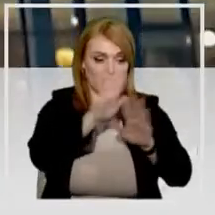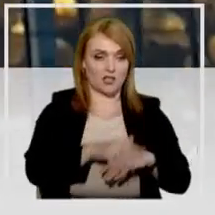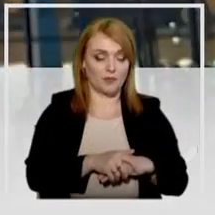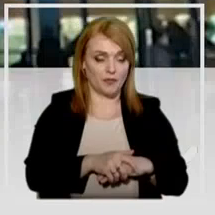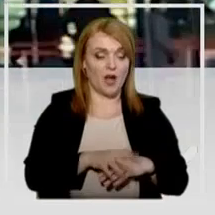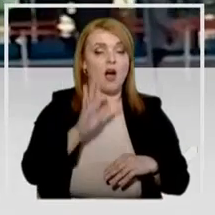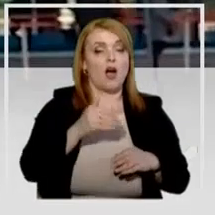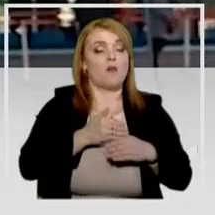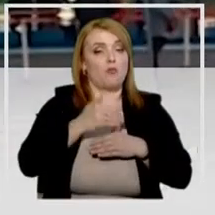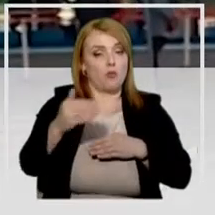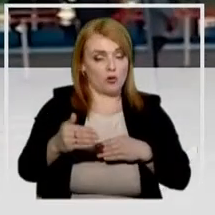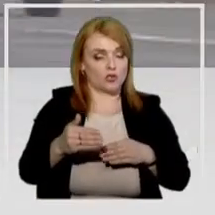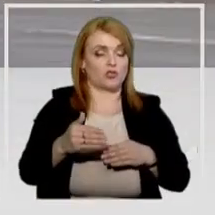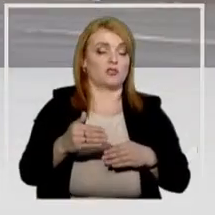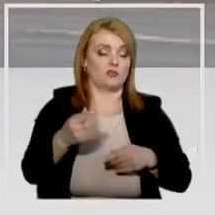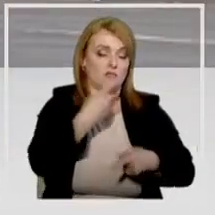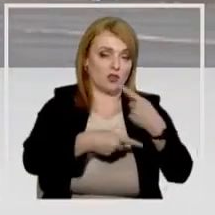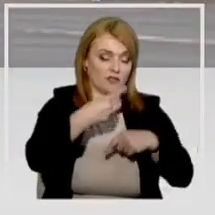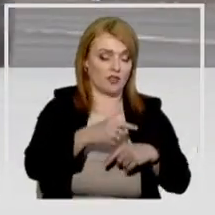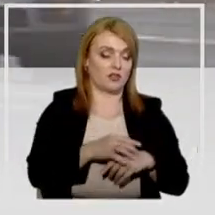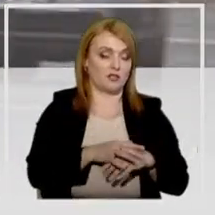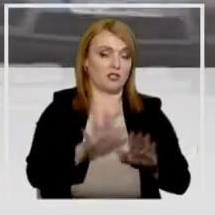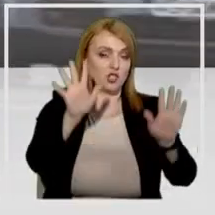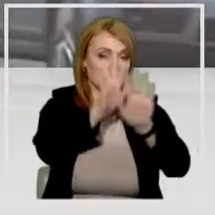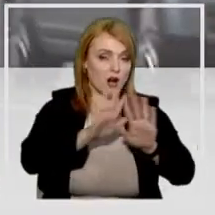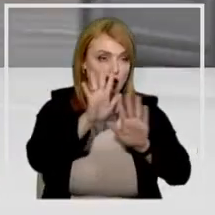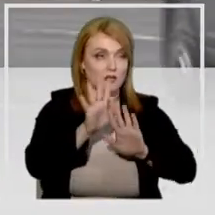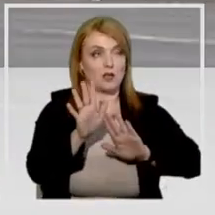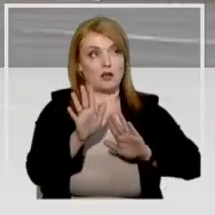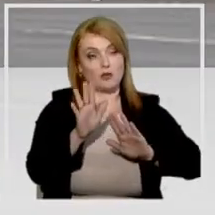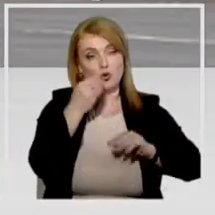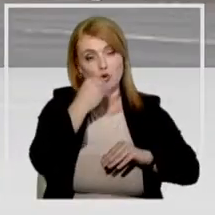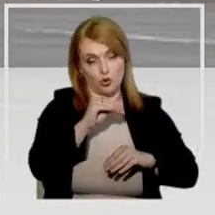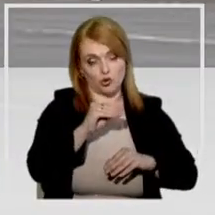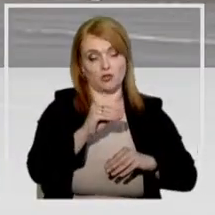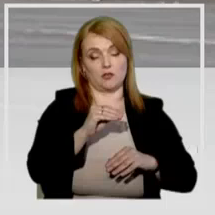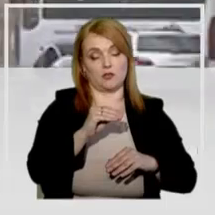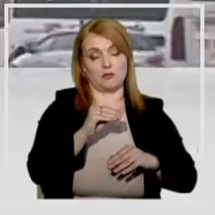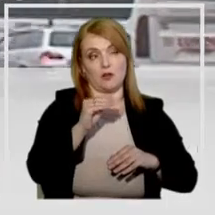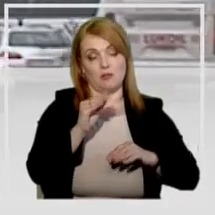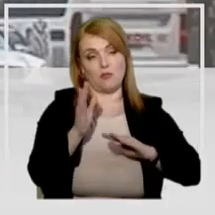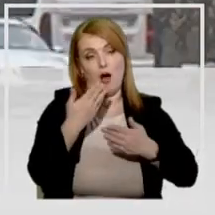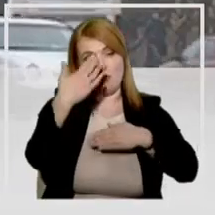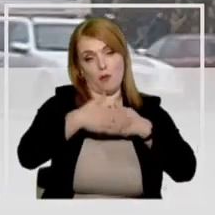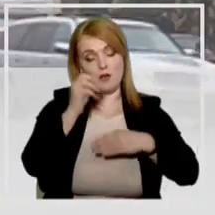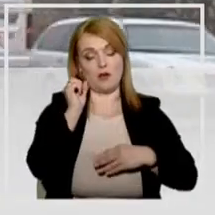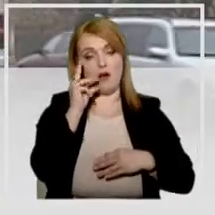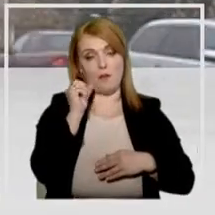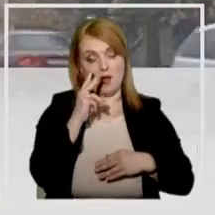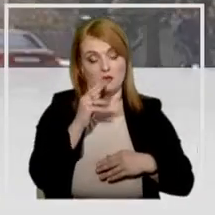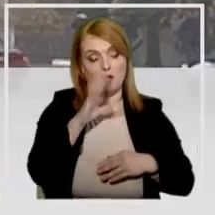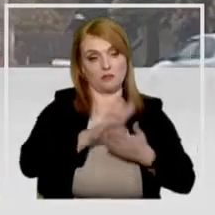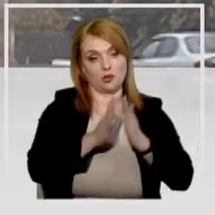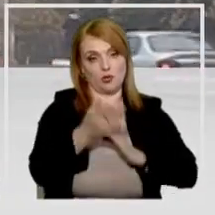din cauza vizibilității reduse. Ceața s-a dispersat aproape de orele amiezii, iar situația a revenit treptat la normal.